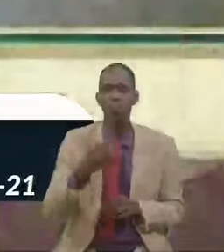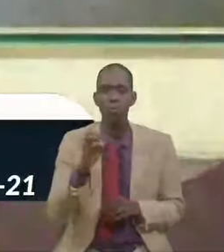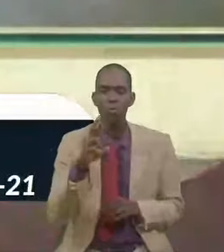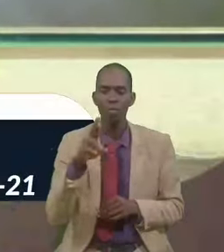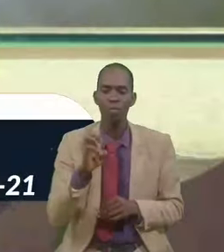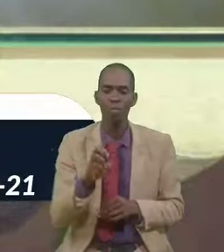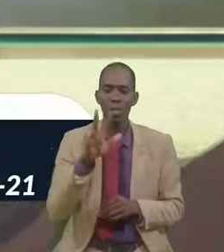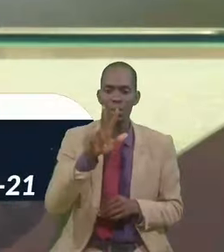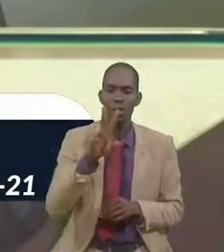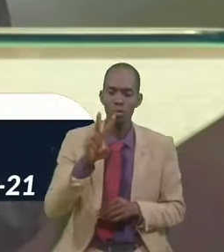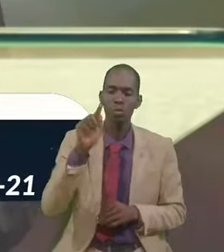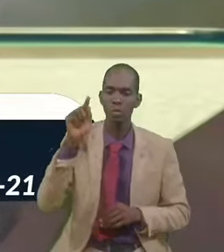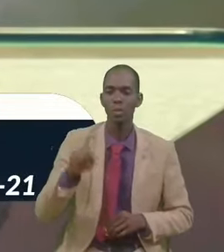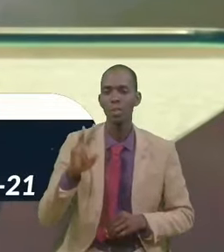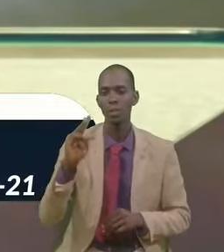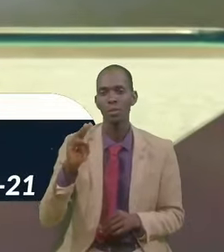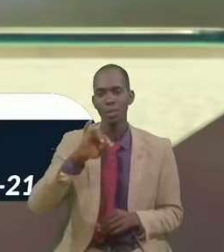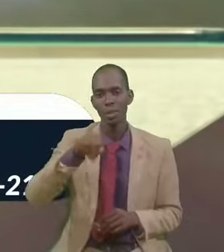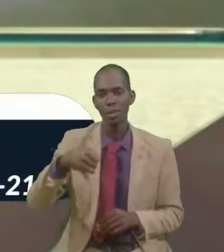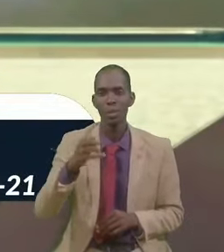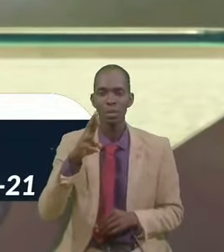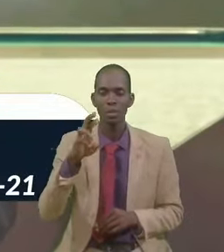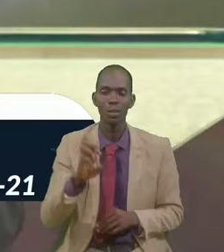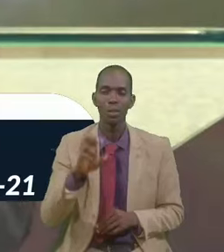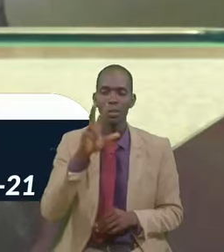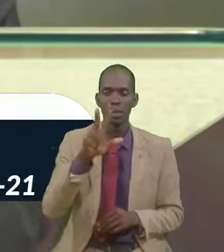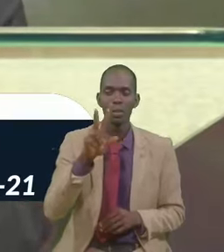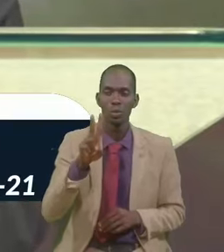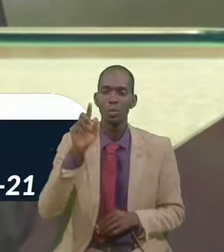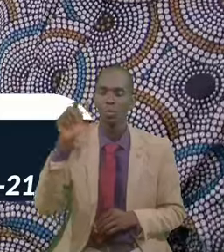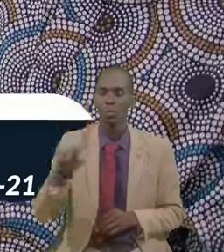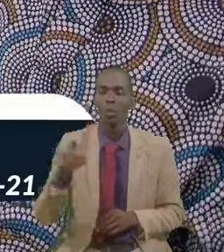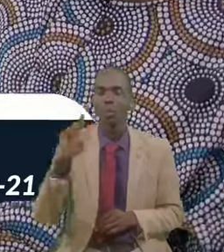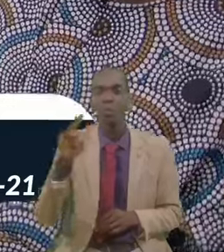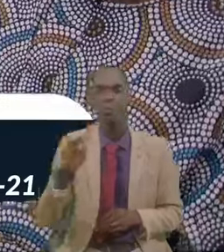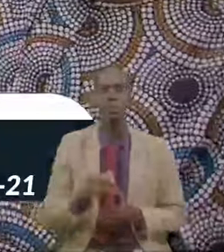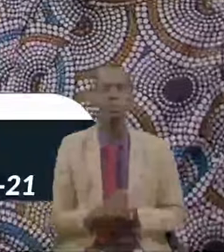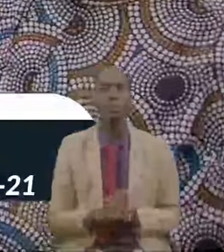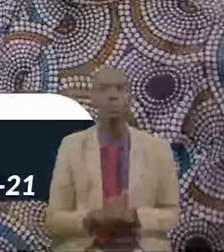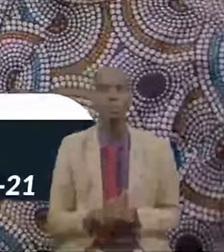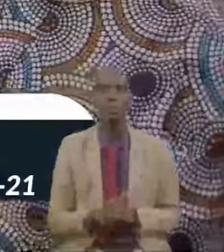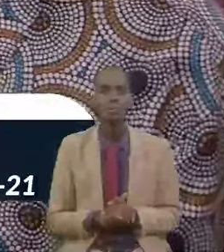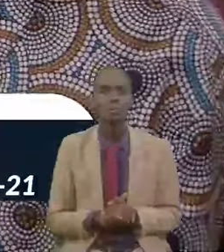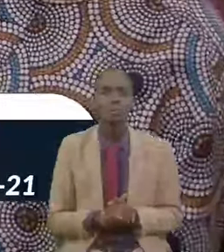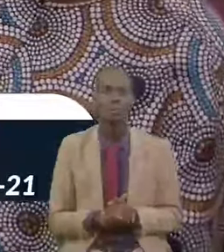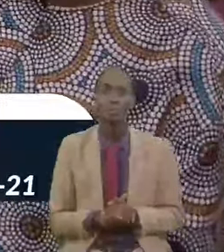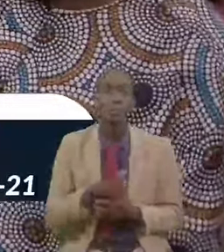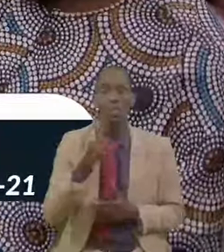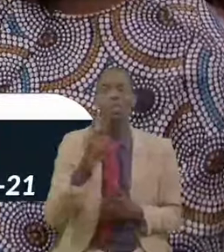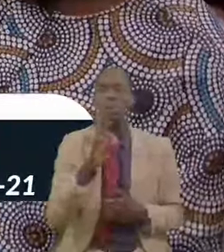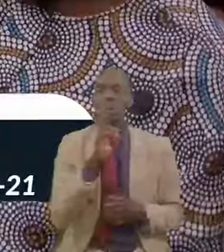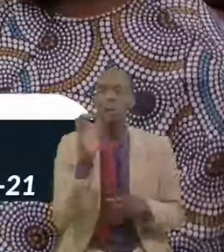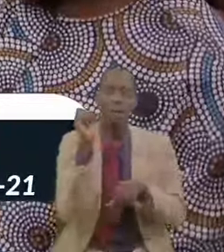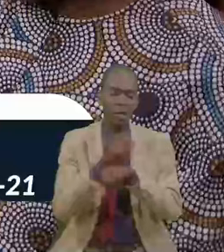32, verset 17. Jérémie 32, verset 17. Vous vainquez.